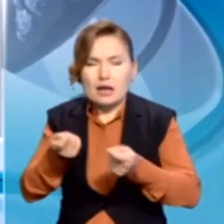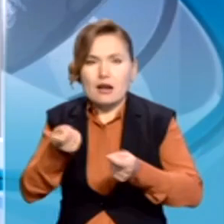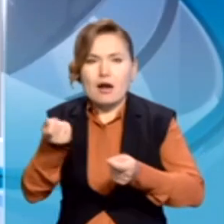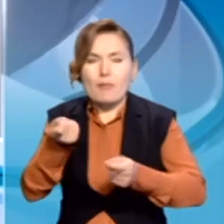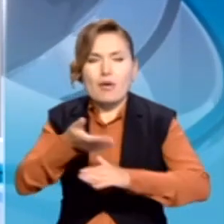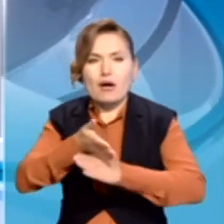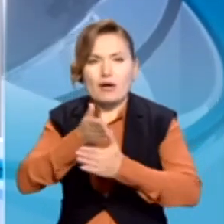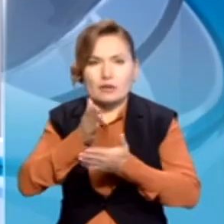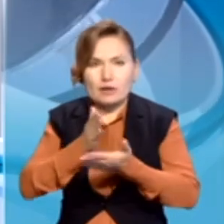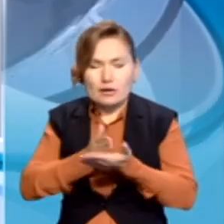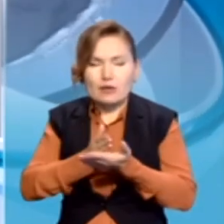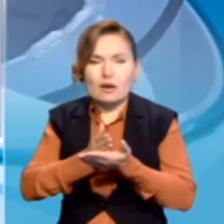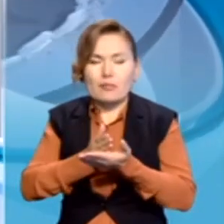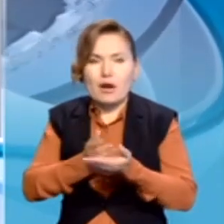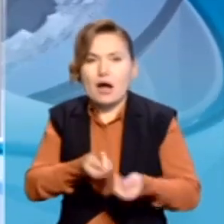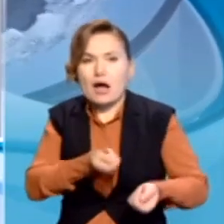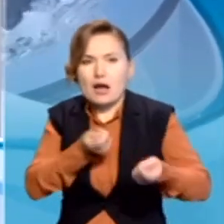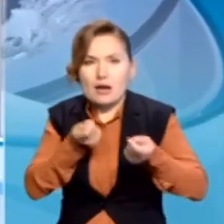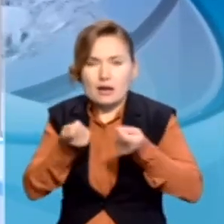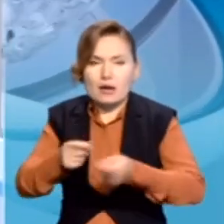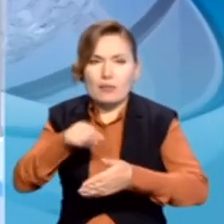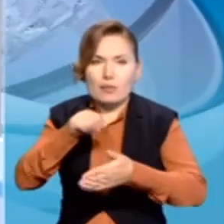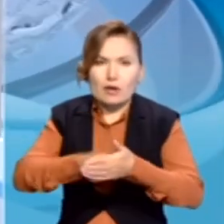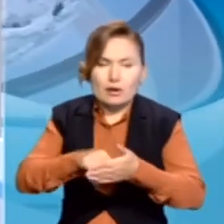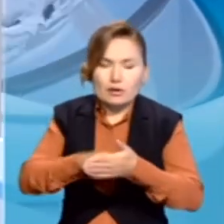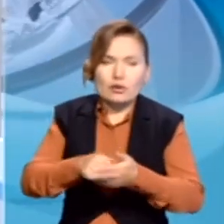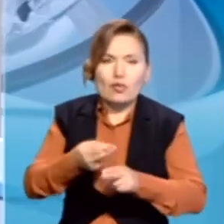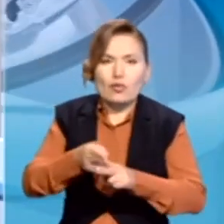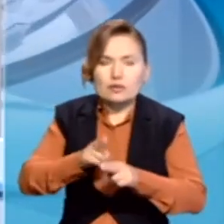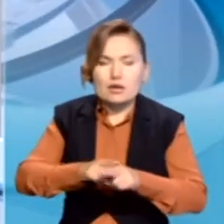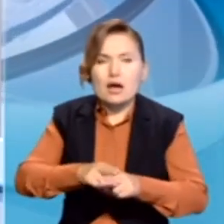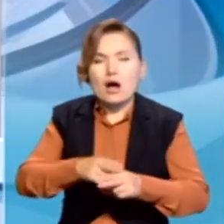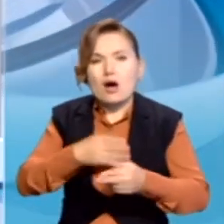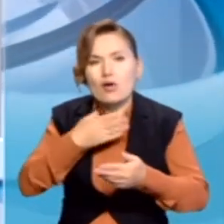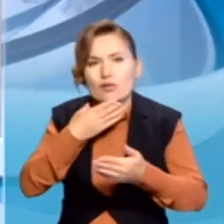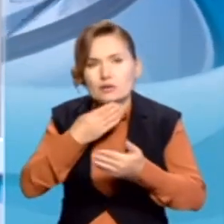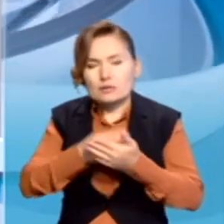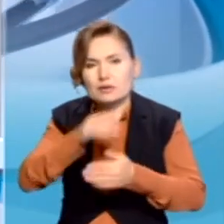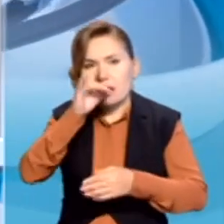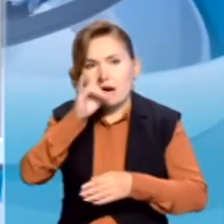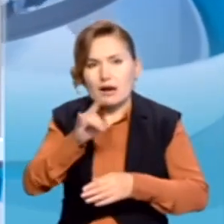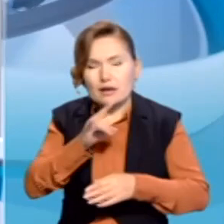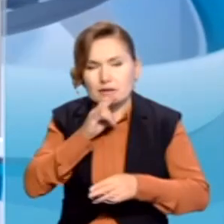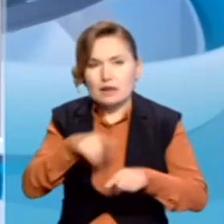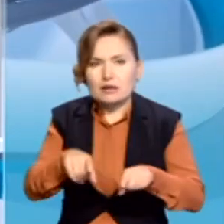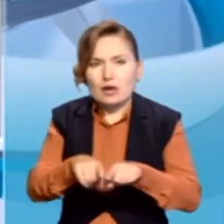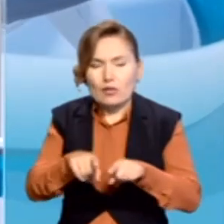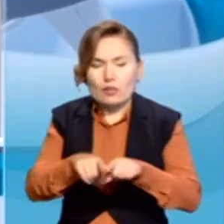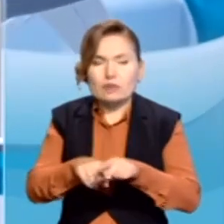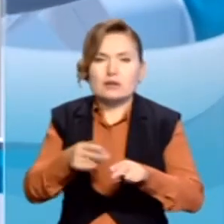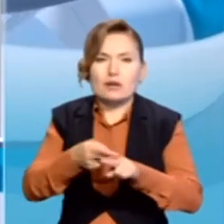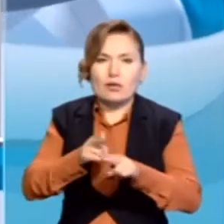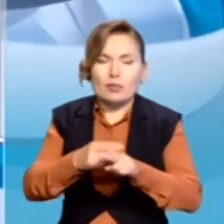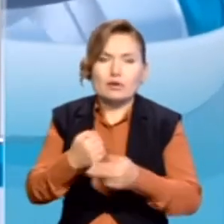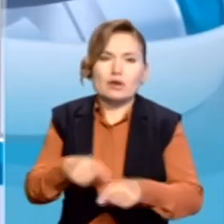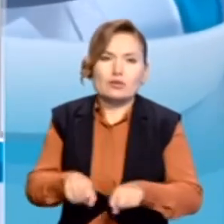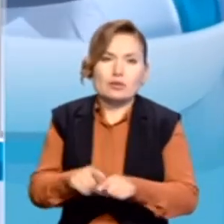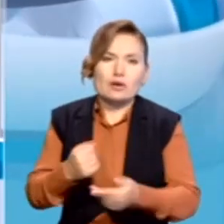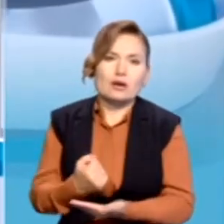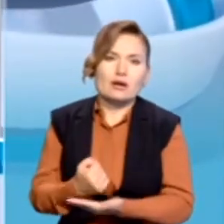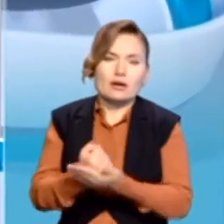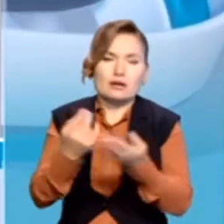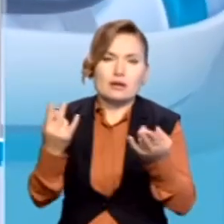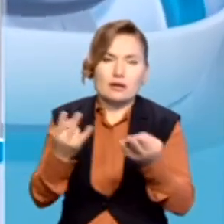қалып қалмауы үшін, және де оның реэкспортқа кетіп қалмауы үшін қабылданатын шаралар мен